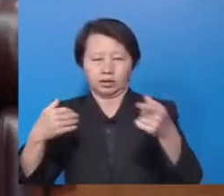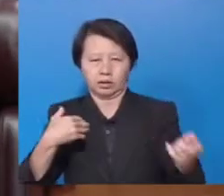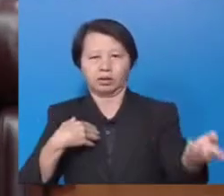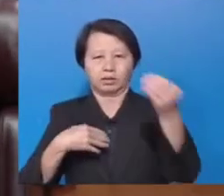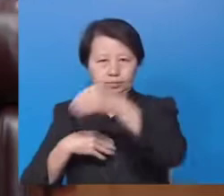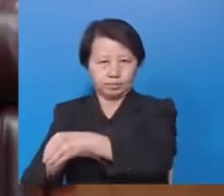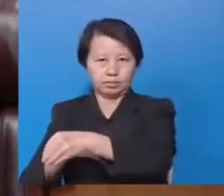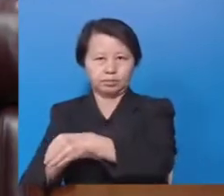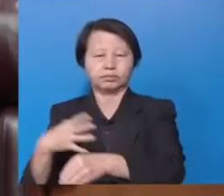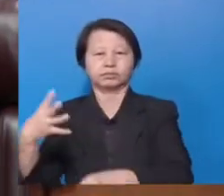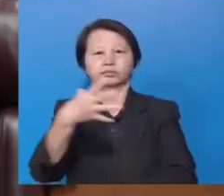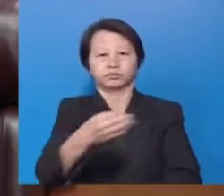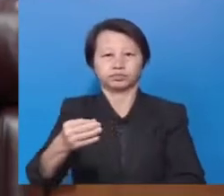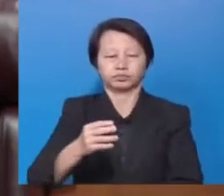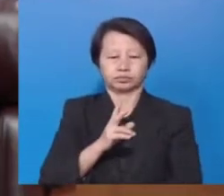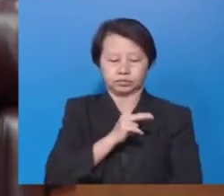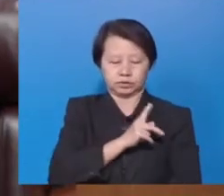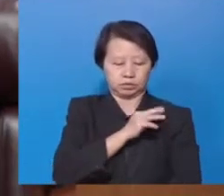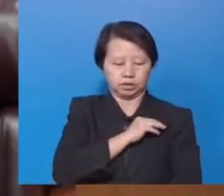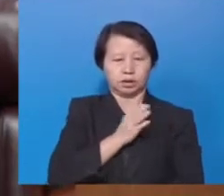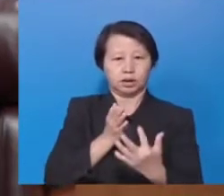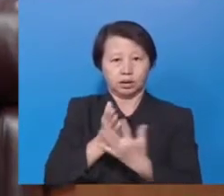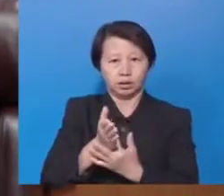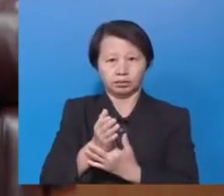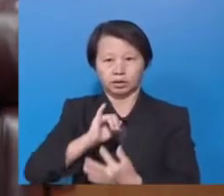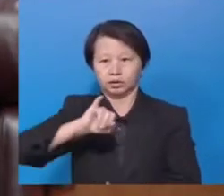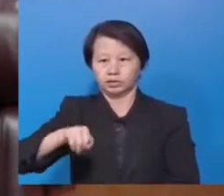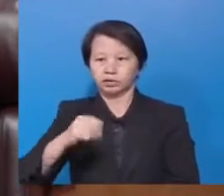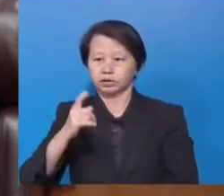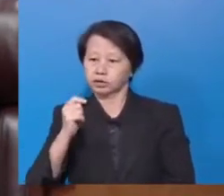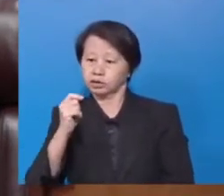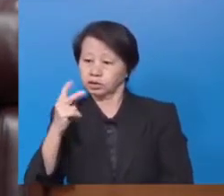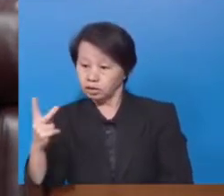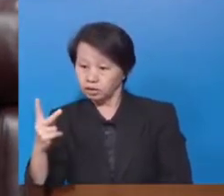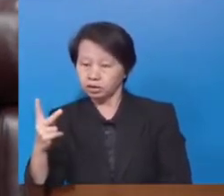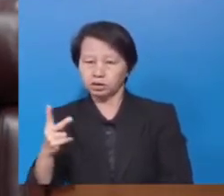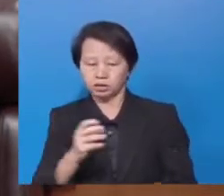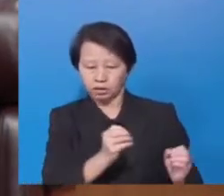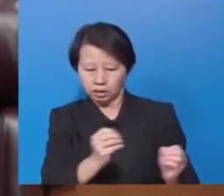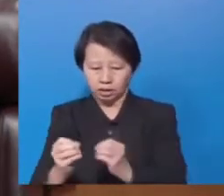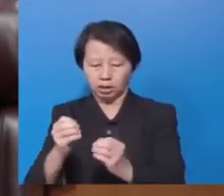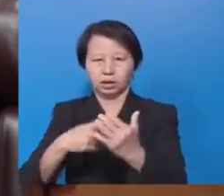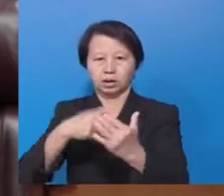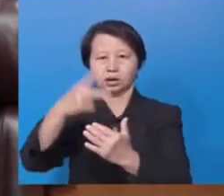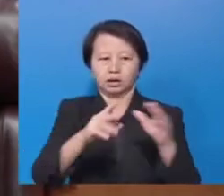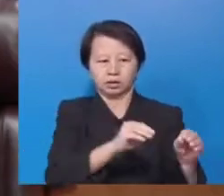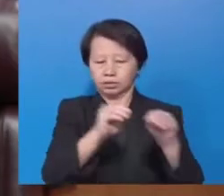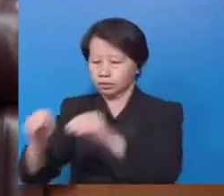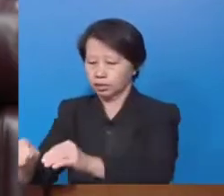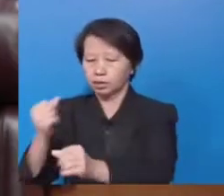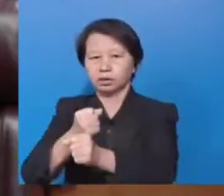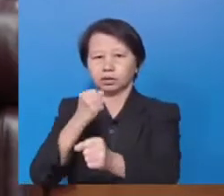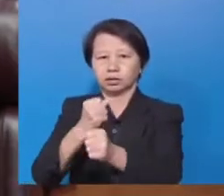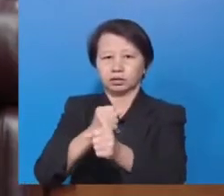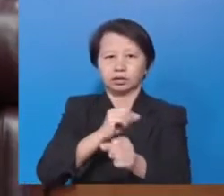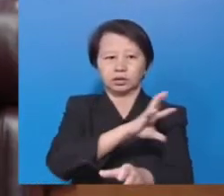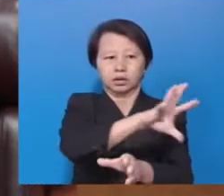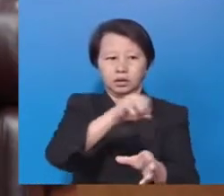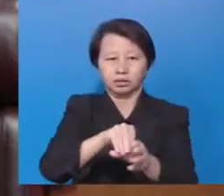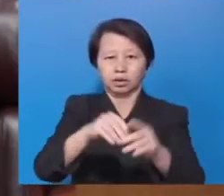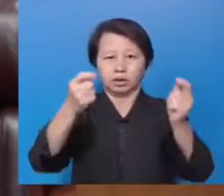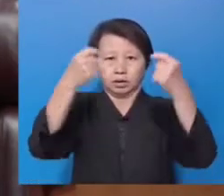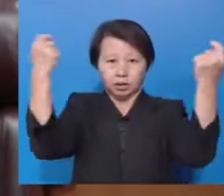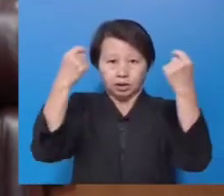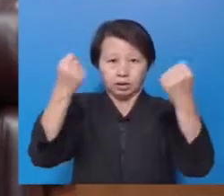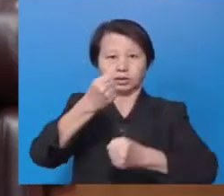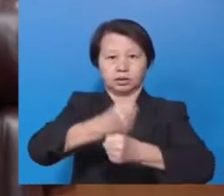Disamping itu Kementerian melalui jabatan tenaga kerja ataupun eticket menganjurkan progreen penempatan pekerjaan yang merangkumi